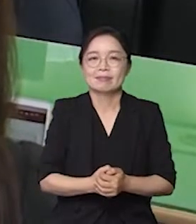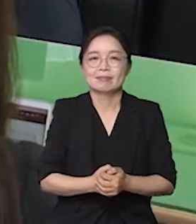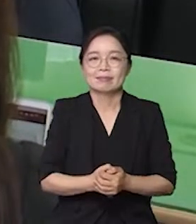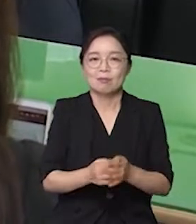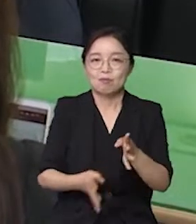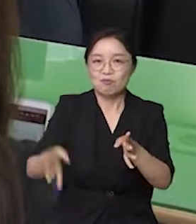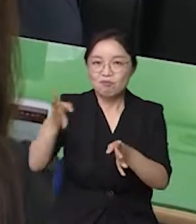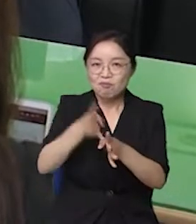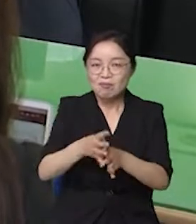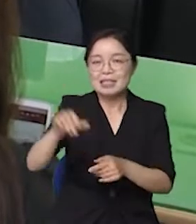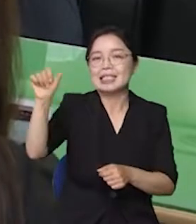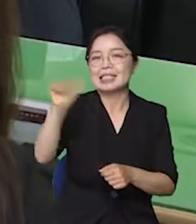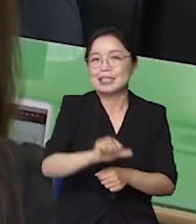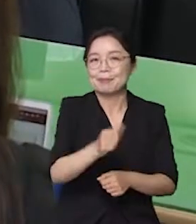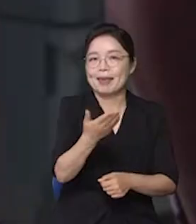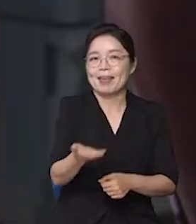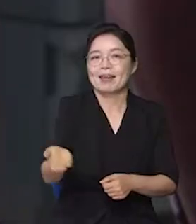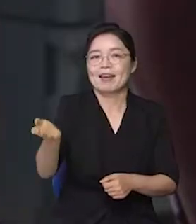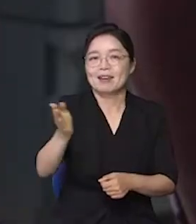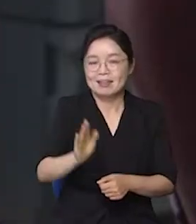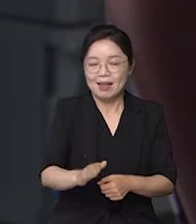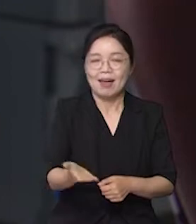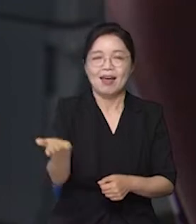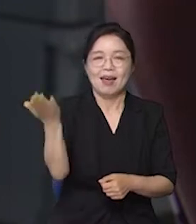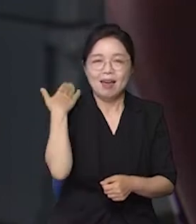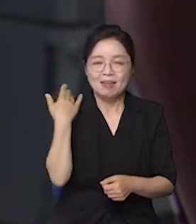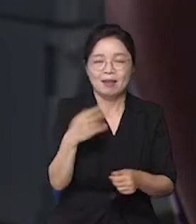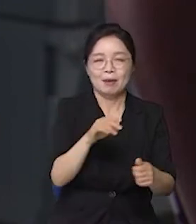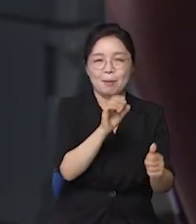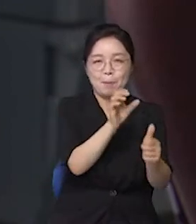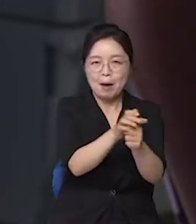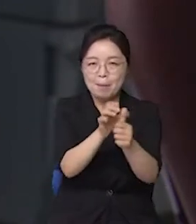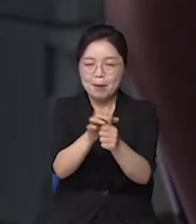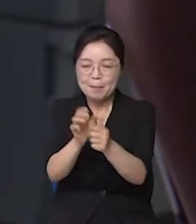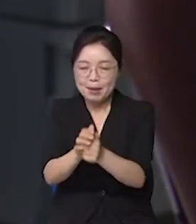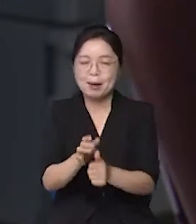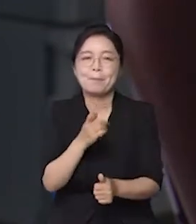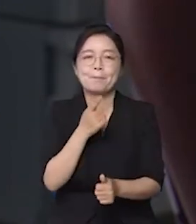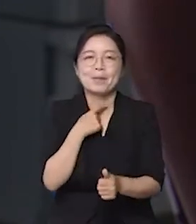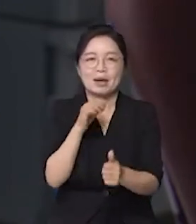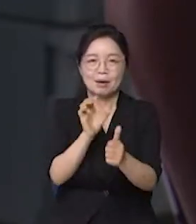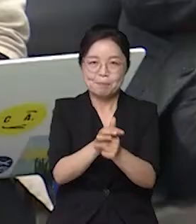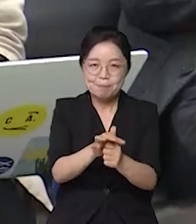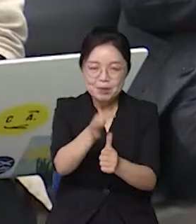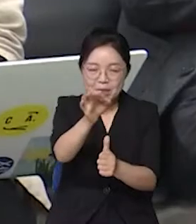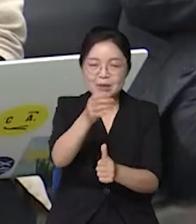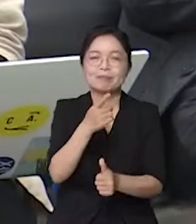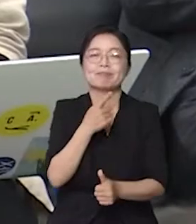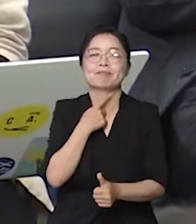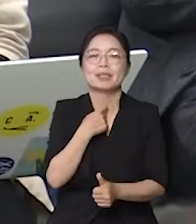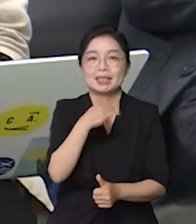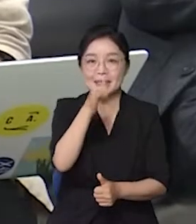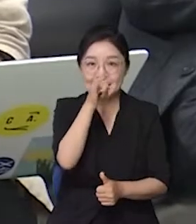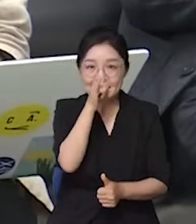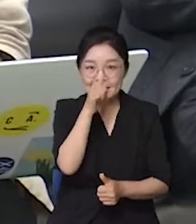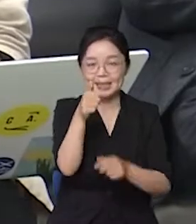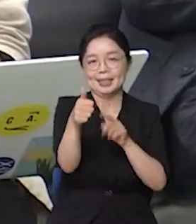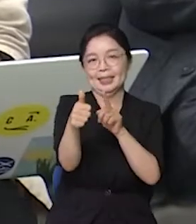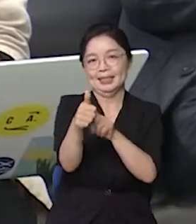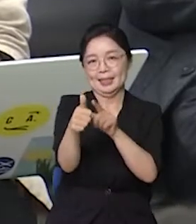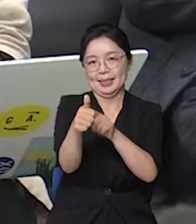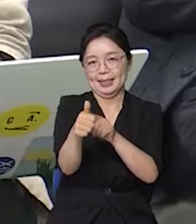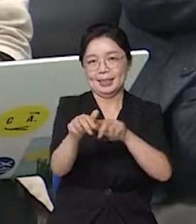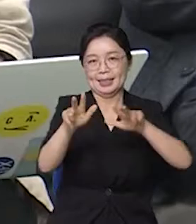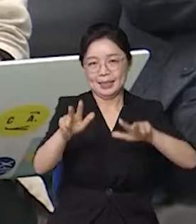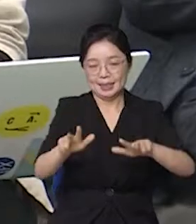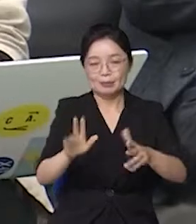실패했지만 국세청장과 전 행정자치부 건설교통부 장관, 재선 국회의원 등 화려한 이력을 써내려온 이용섭 시장의